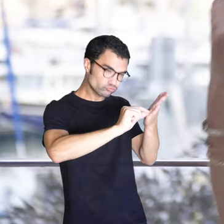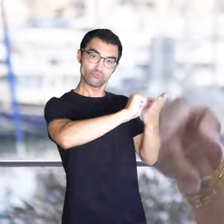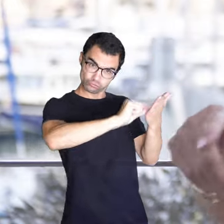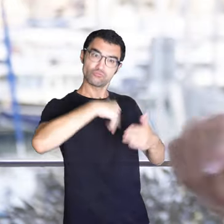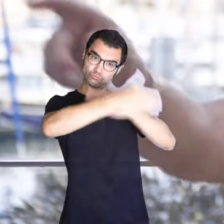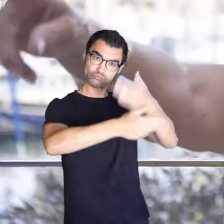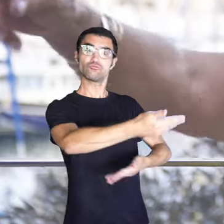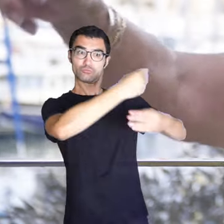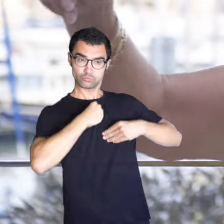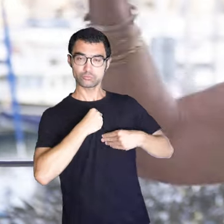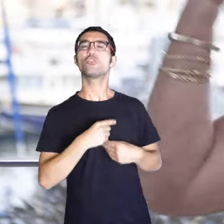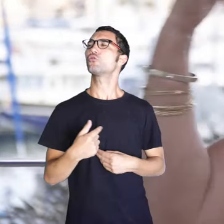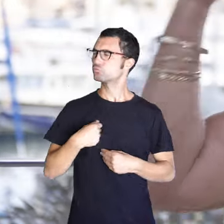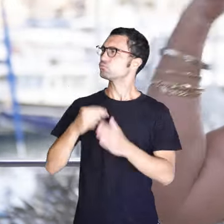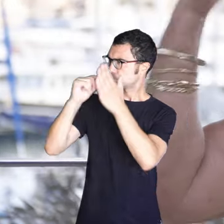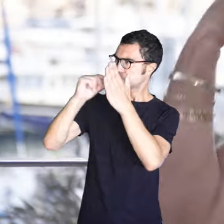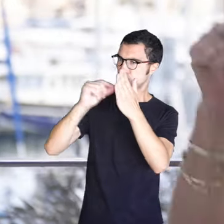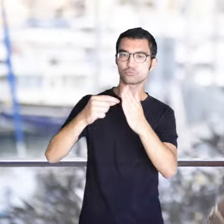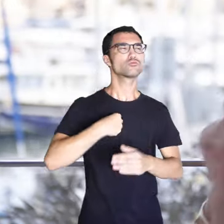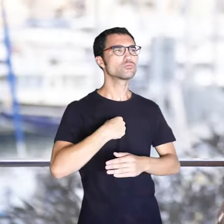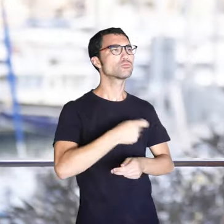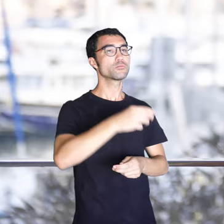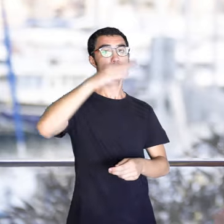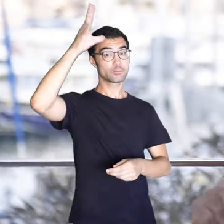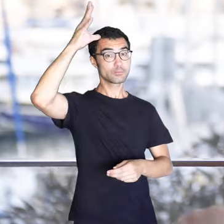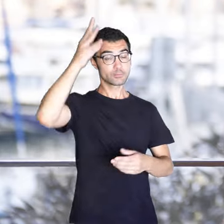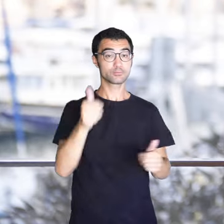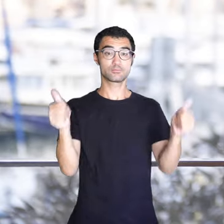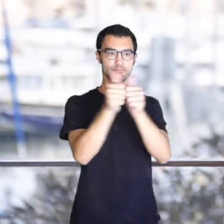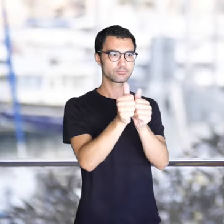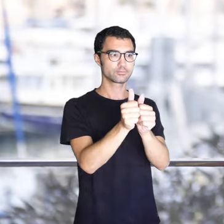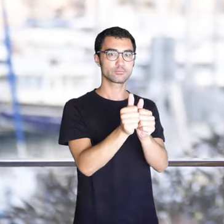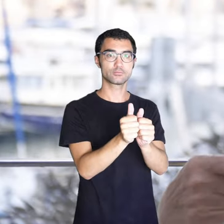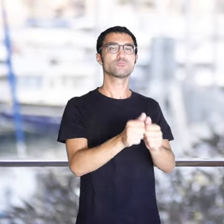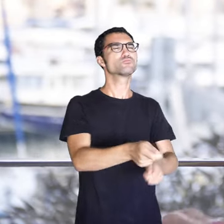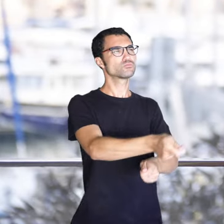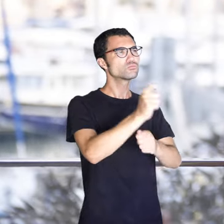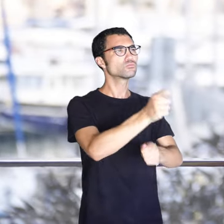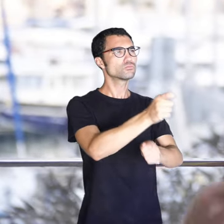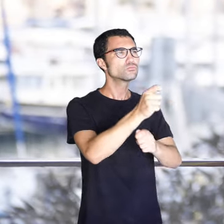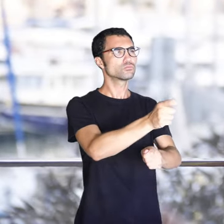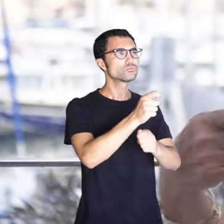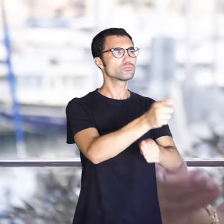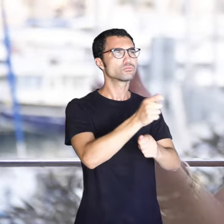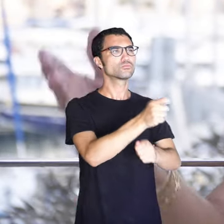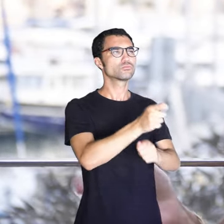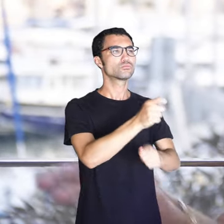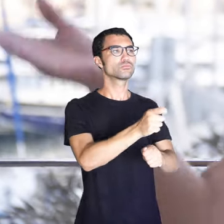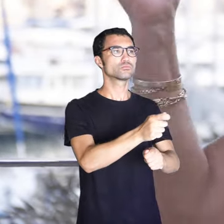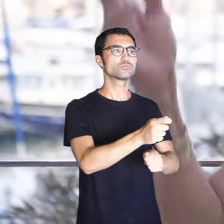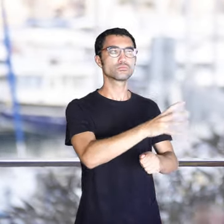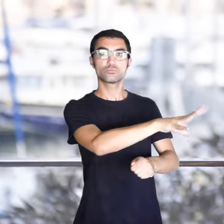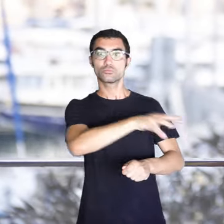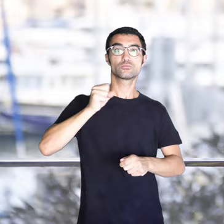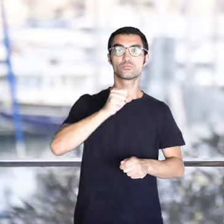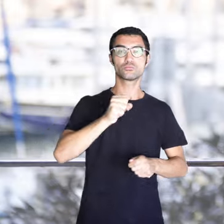anaven. Inclús nosaltres de vegades anàvem a pescar amb mon pare i els meus germans i com que i pentures agafaves